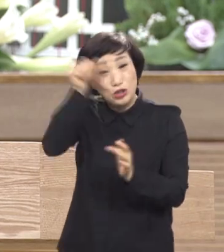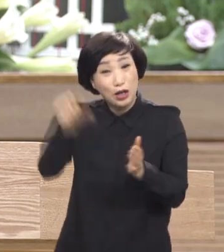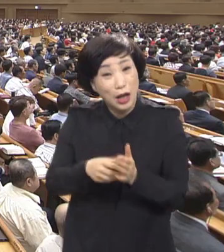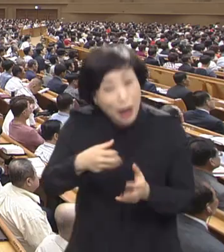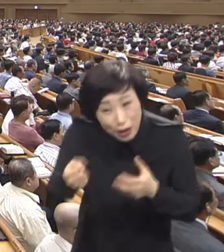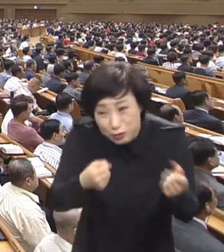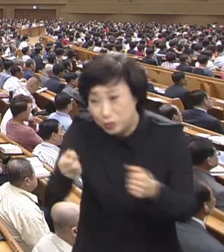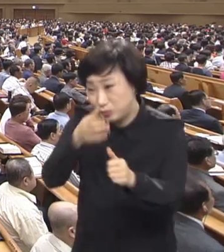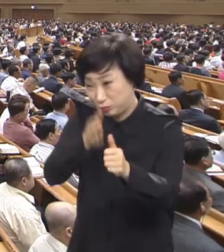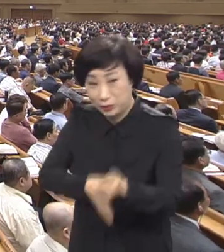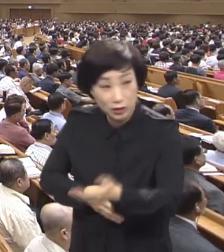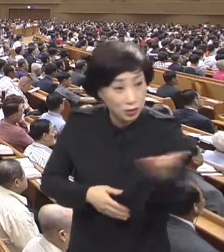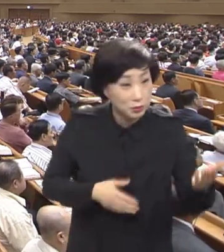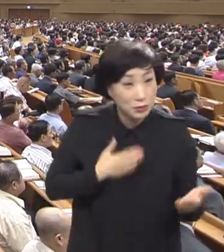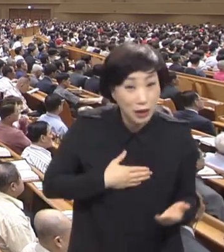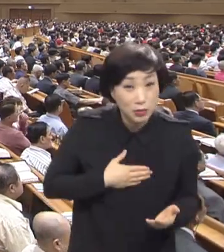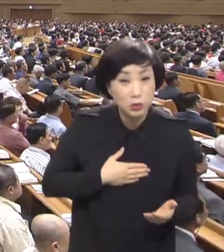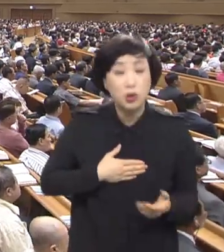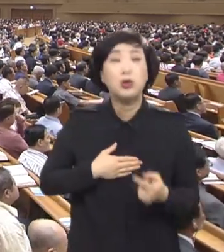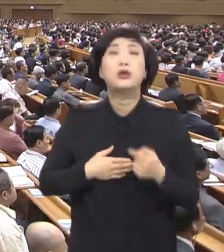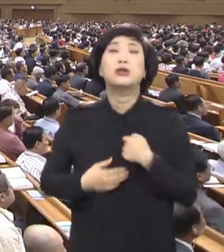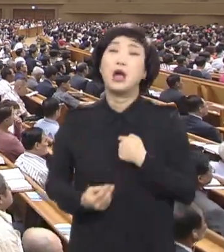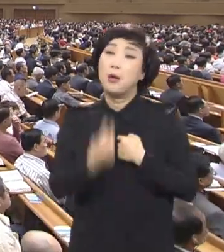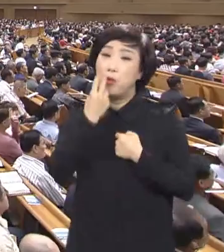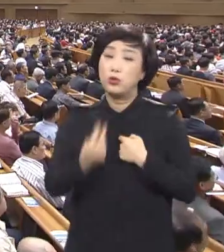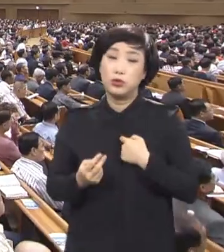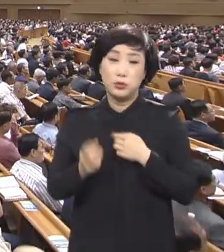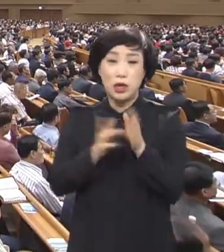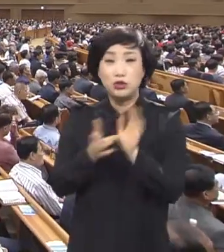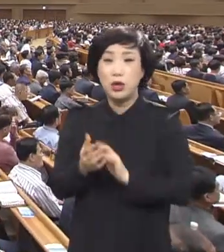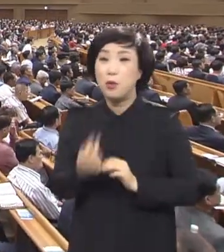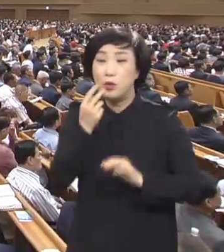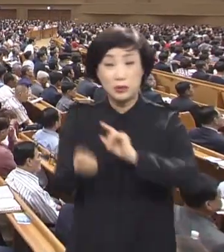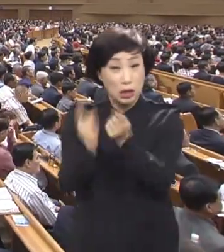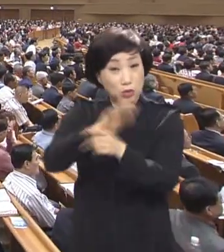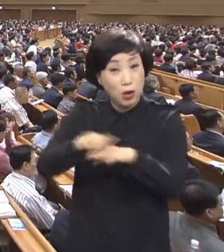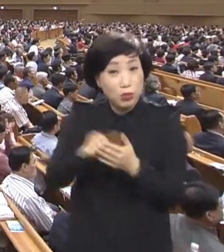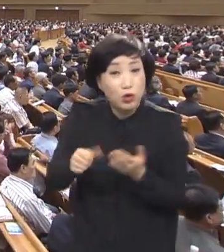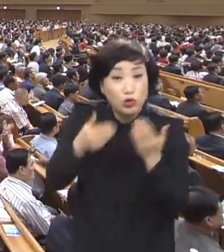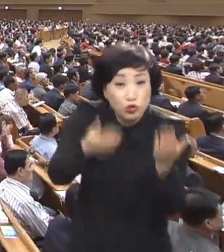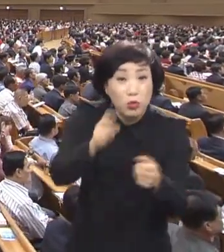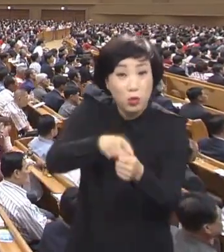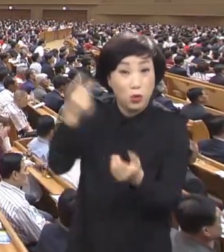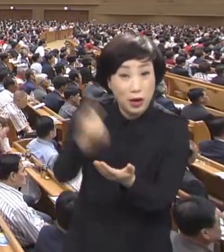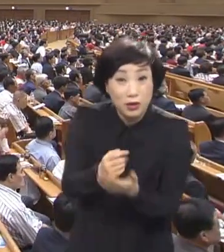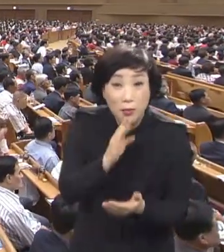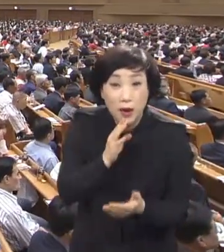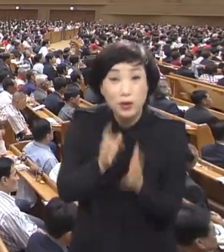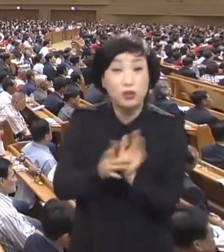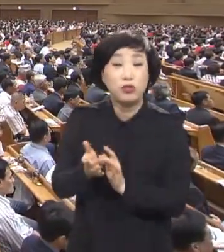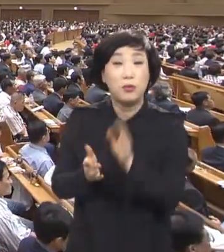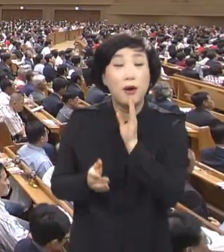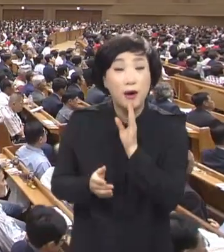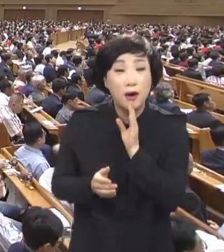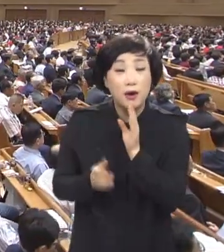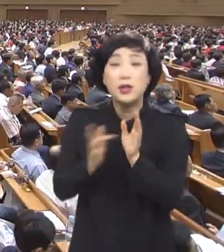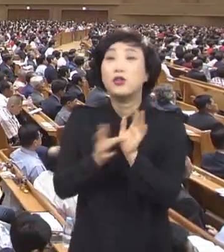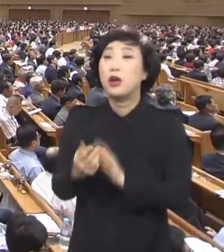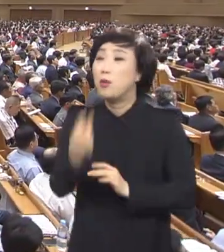가져라 내 목숨을 대숭물로 주러왔다 했더니 그의 목숨을 제와받고